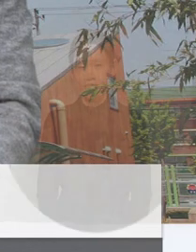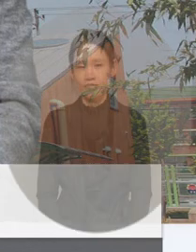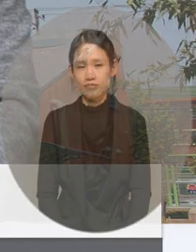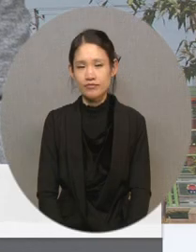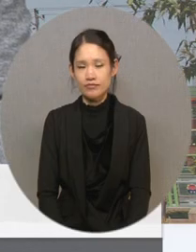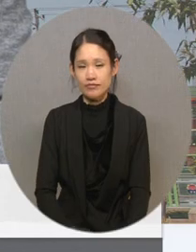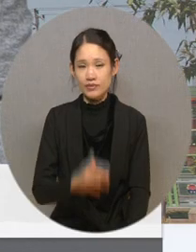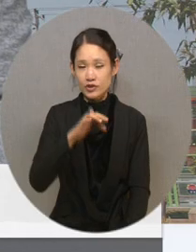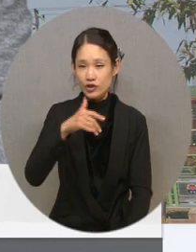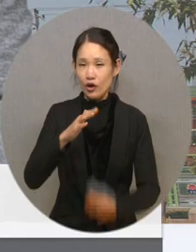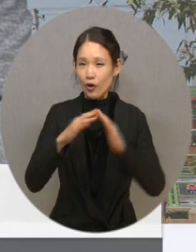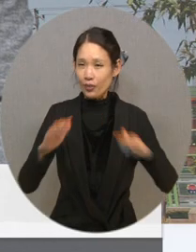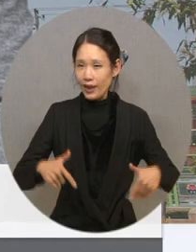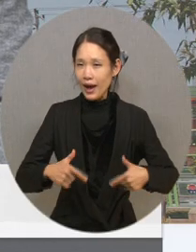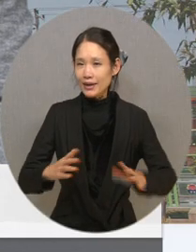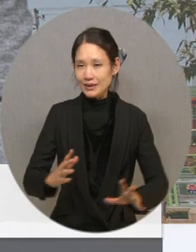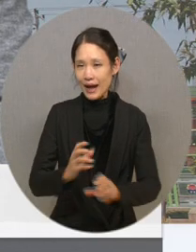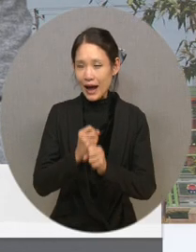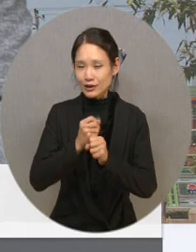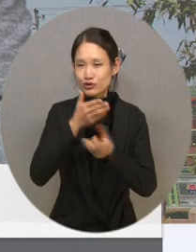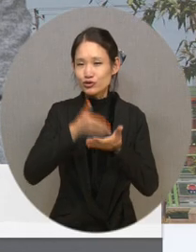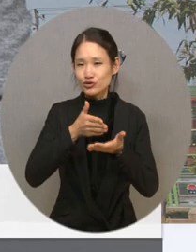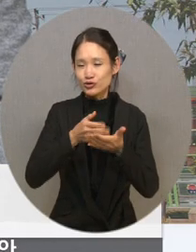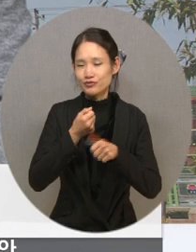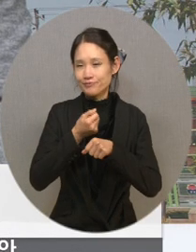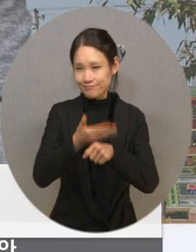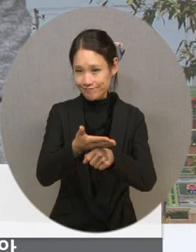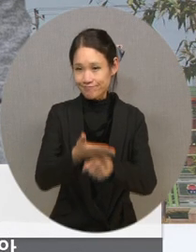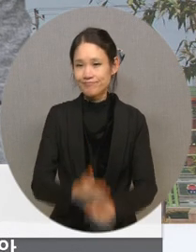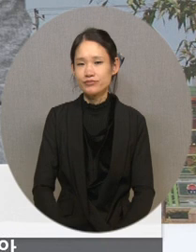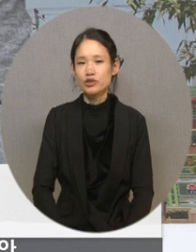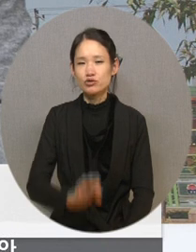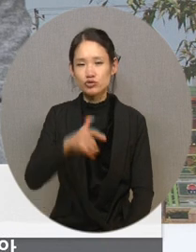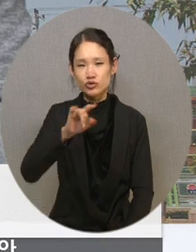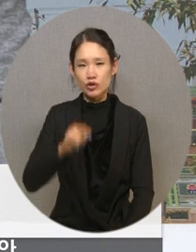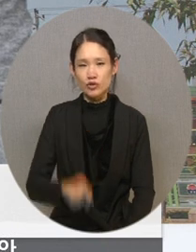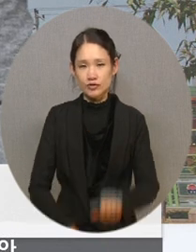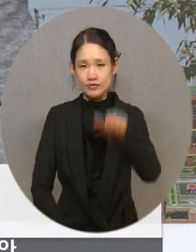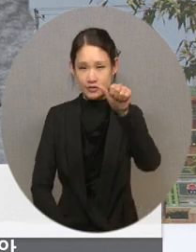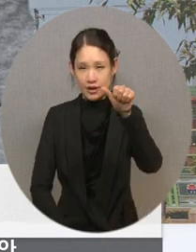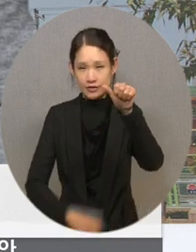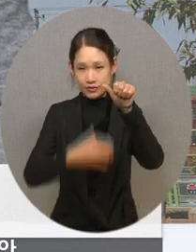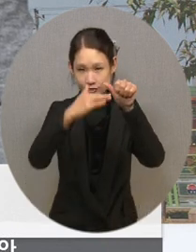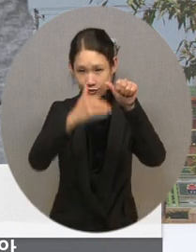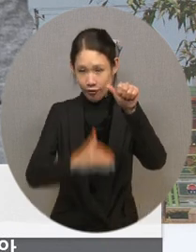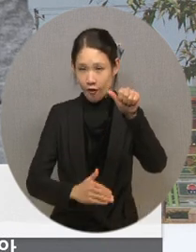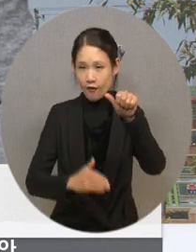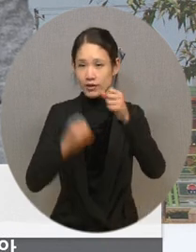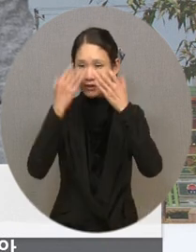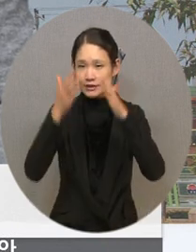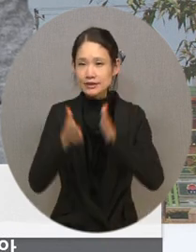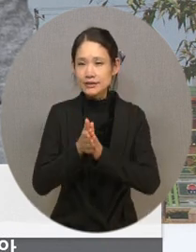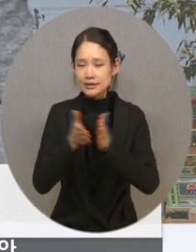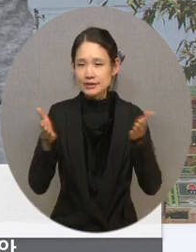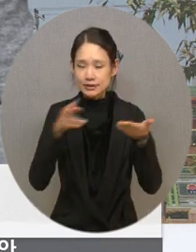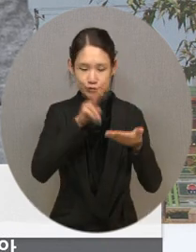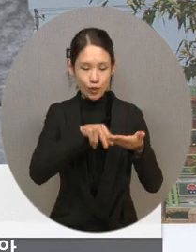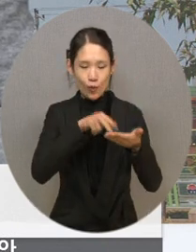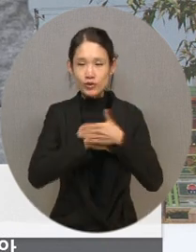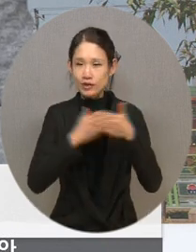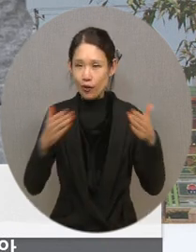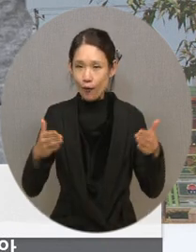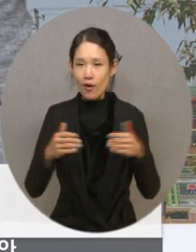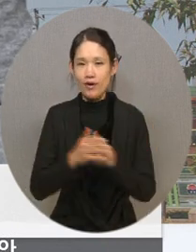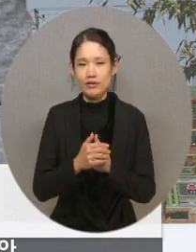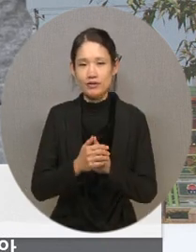다음으로 전남 지역 간추린 소식 전해드립니다. 순천시는 5개의 순천 시립도서관에서 2024